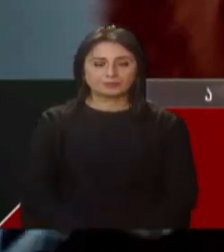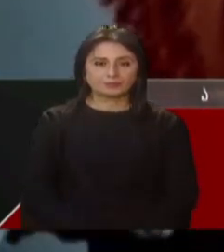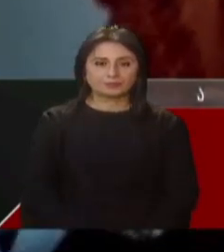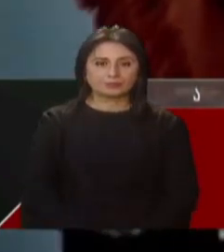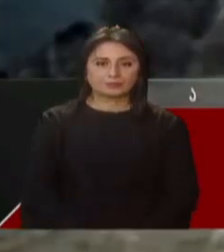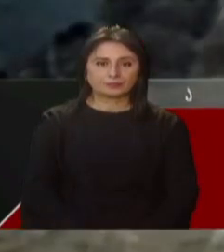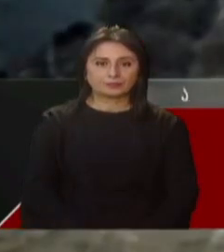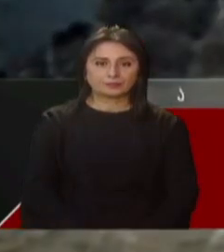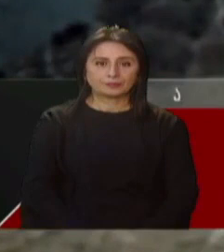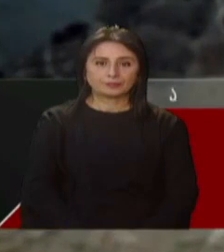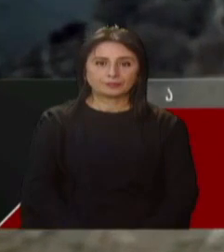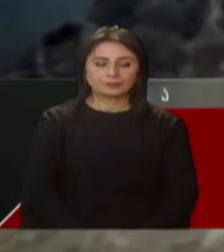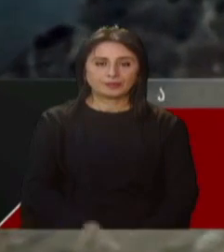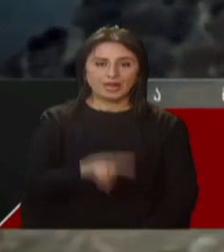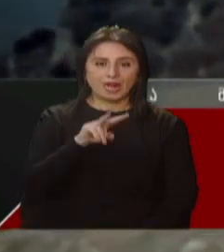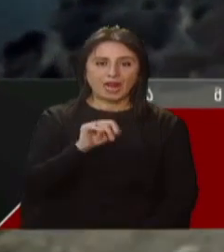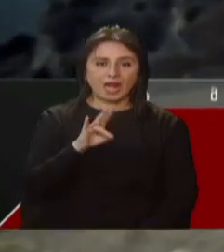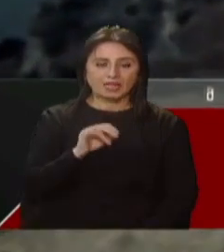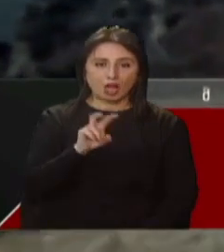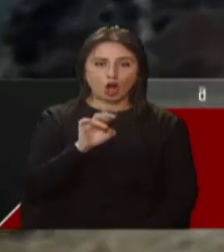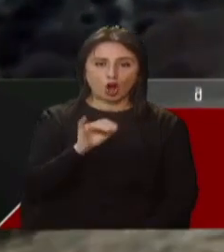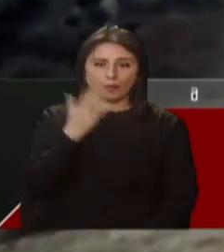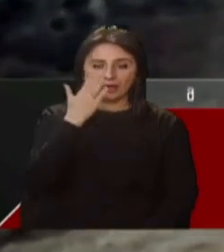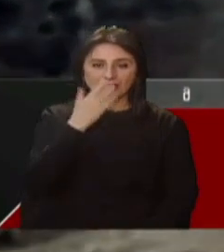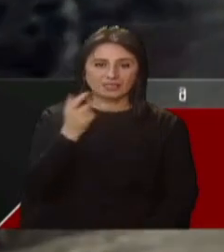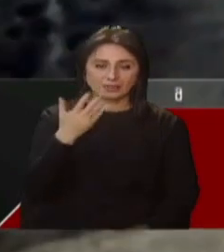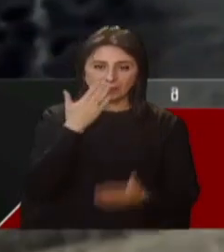უგამოროდებისა მეშინია. ლანა ღოღობერიძის